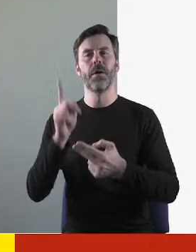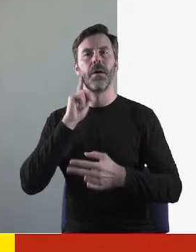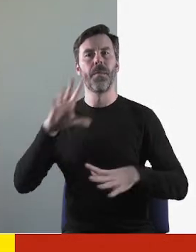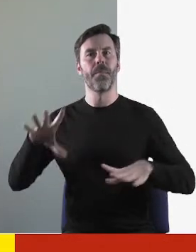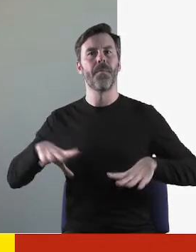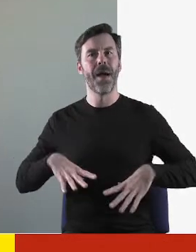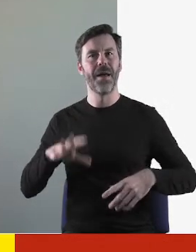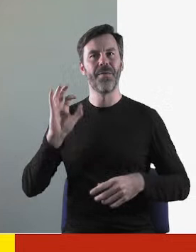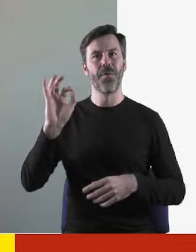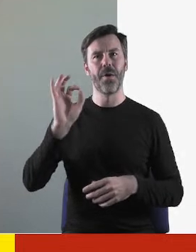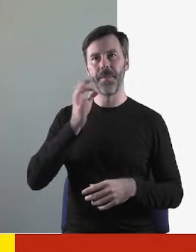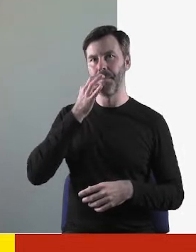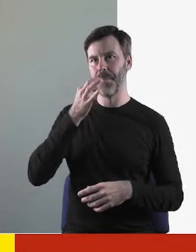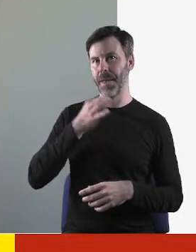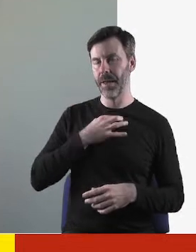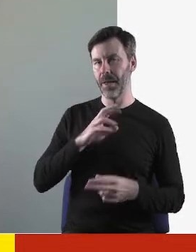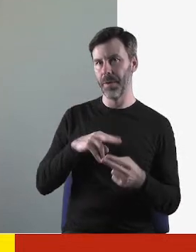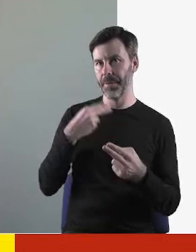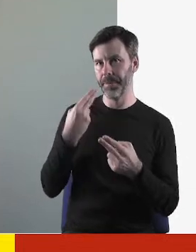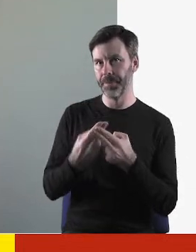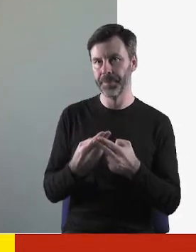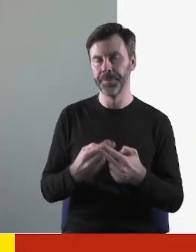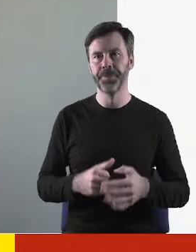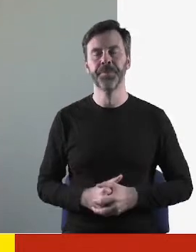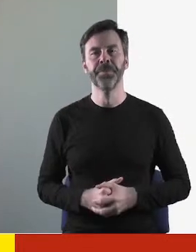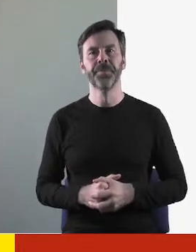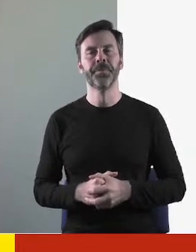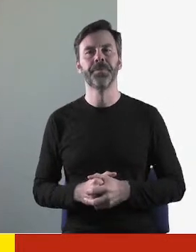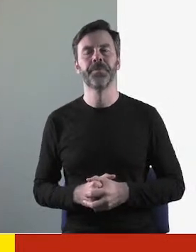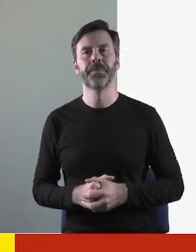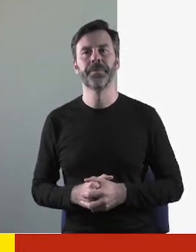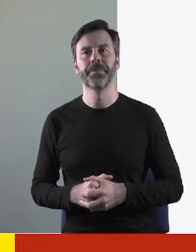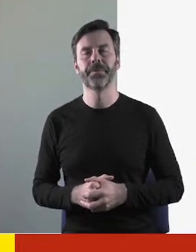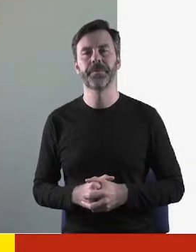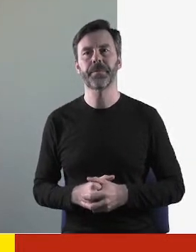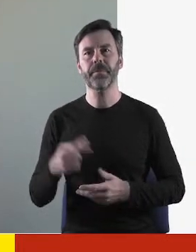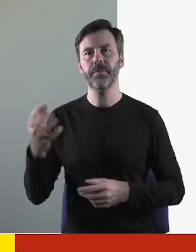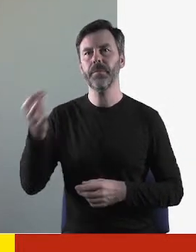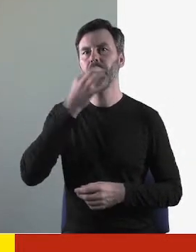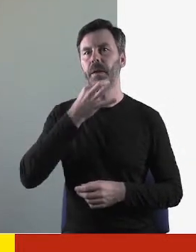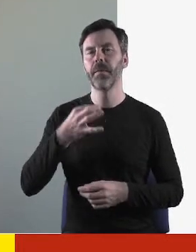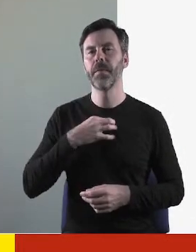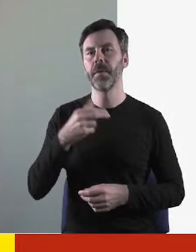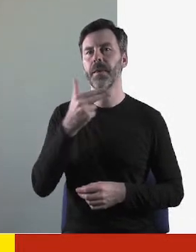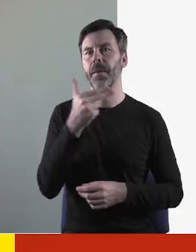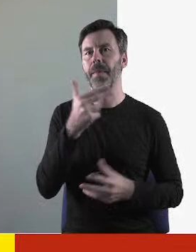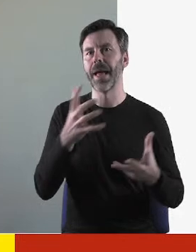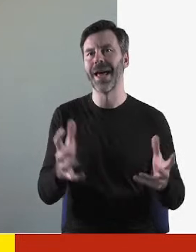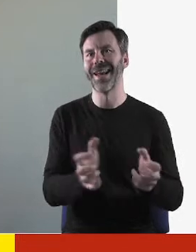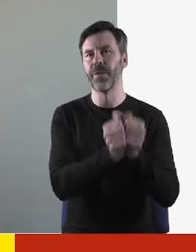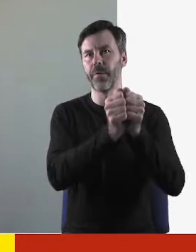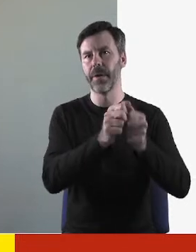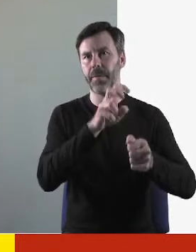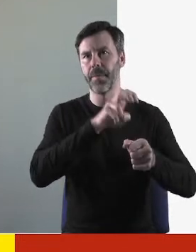Radnego. Zacznę od odpowiedzi na pytanie dotyczące ratownictwa medycznego.